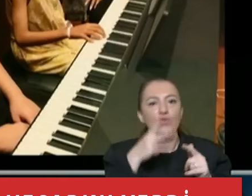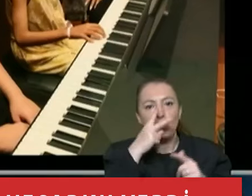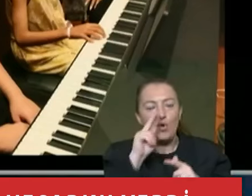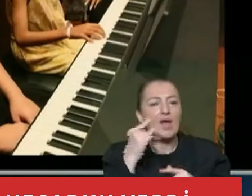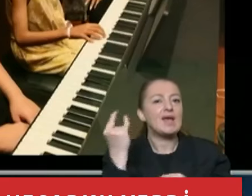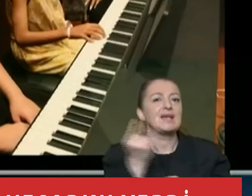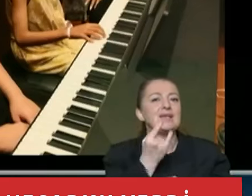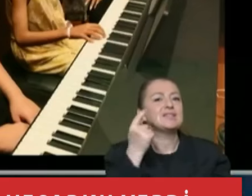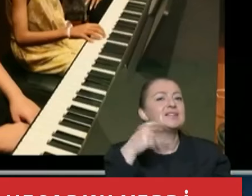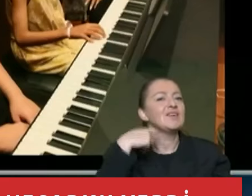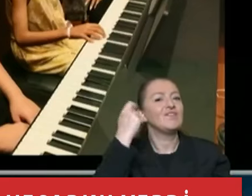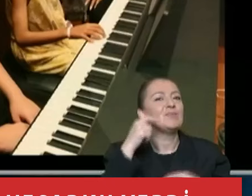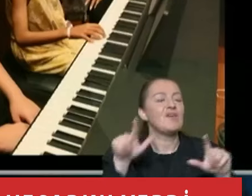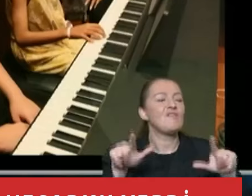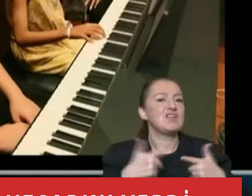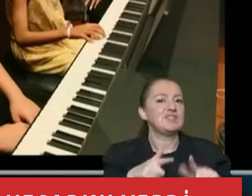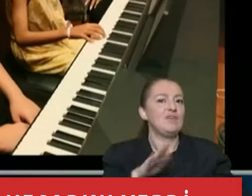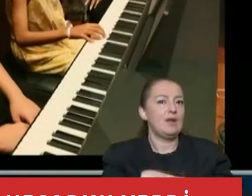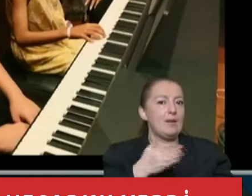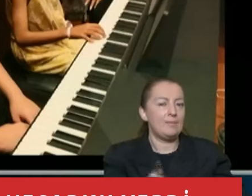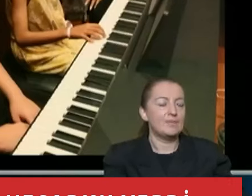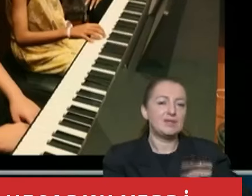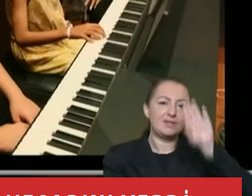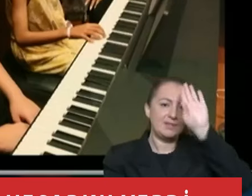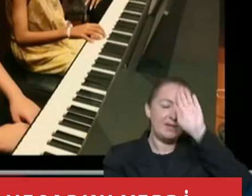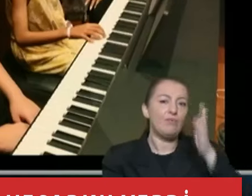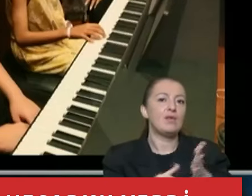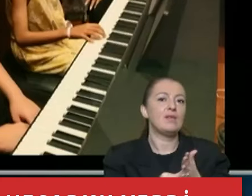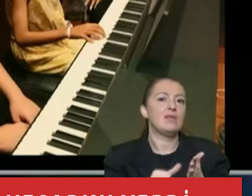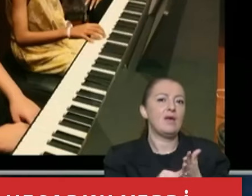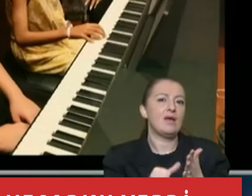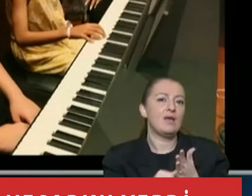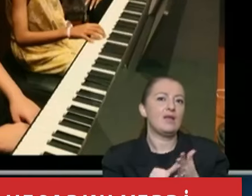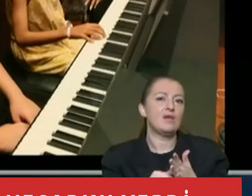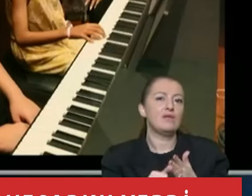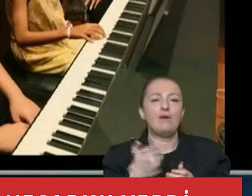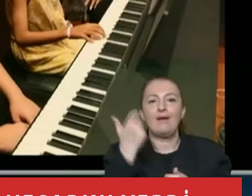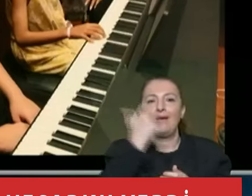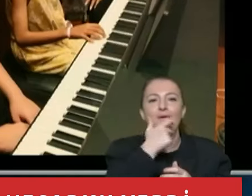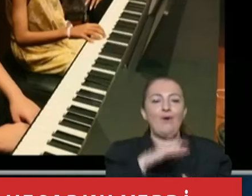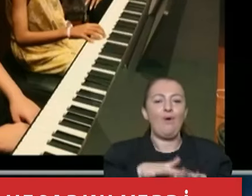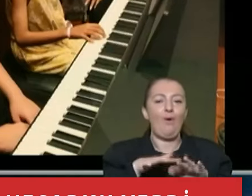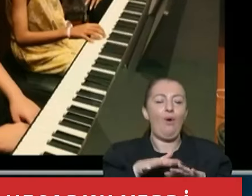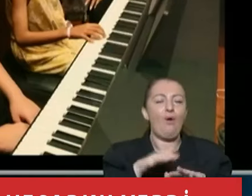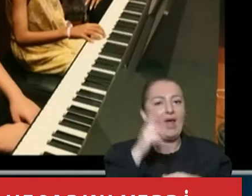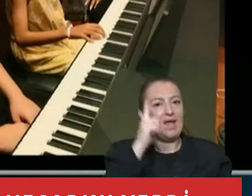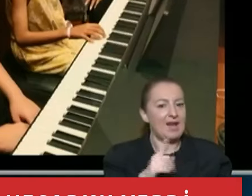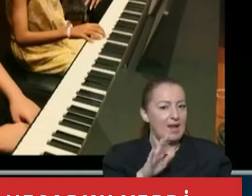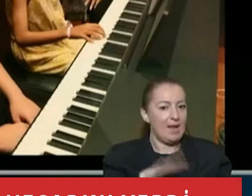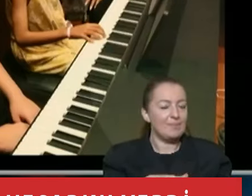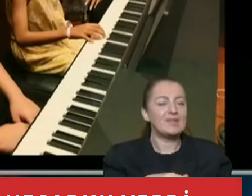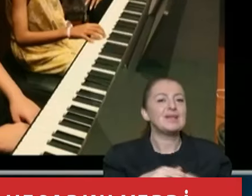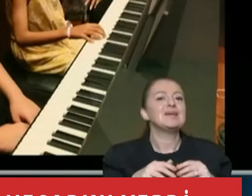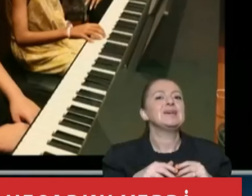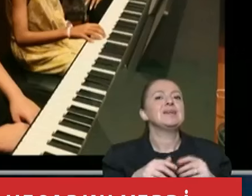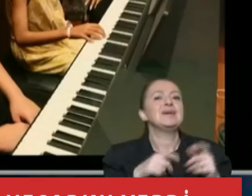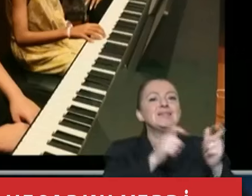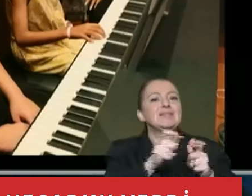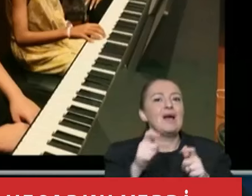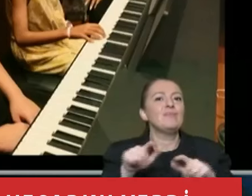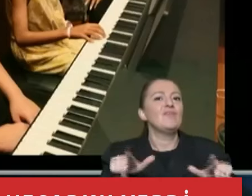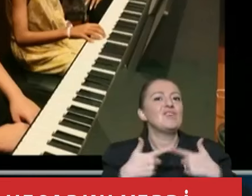film festivalleri gerçekleştirdik İstanbul tarihinde koro festivalin ilkini yaptık semt festivalleri